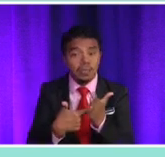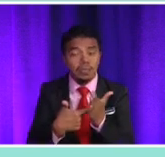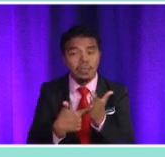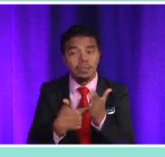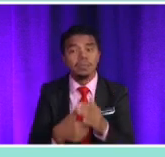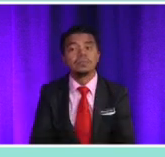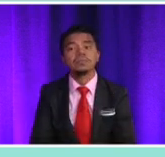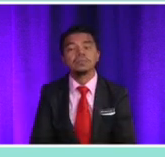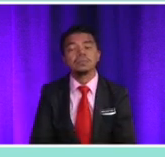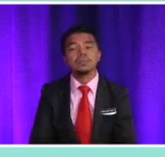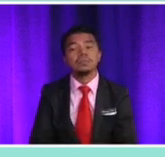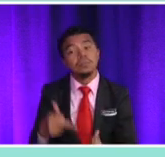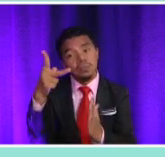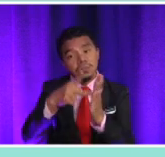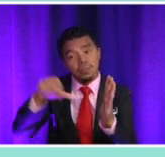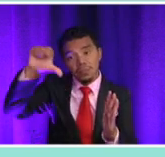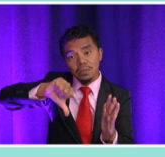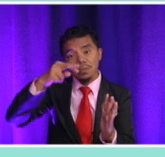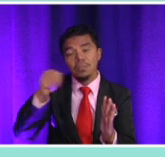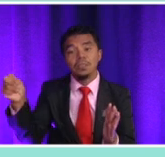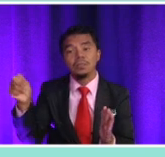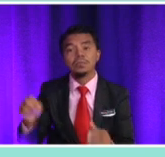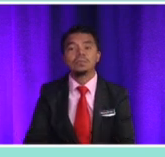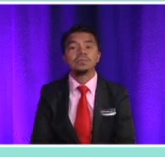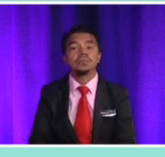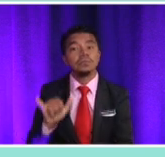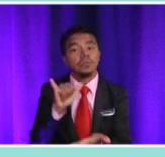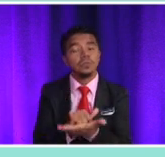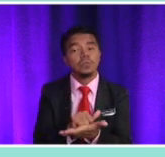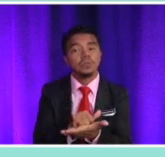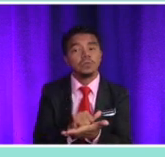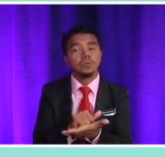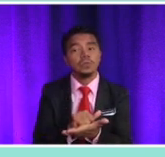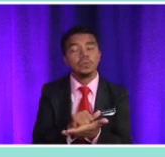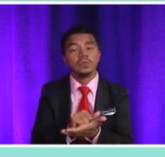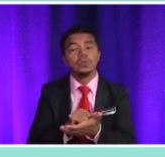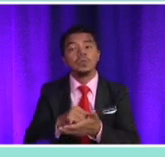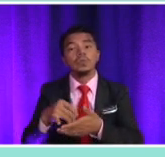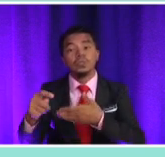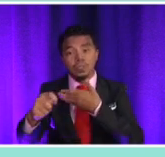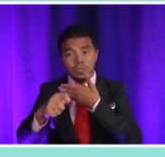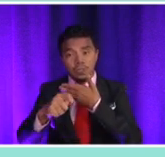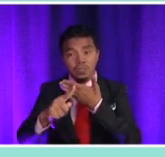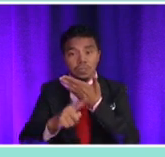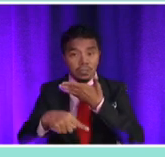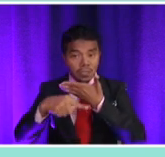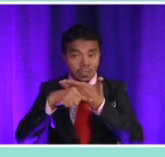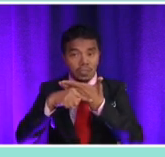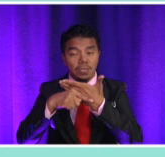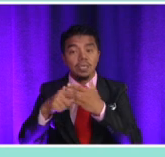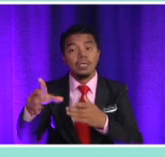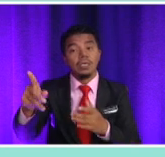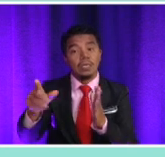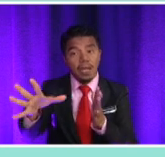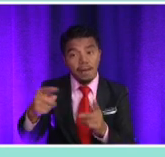kegagalan yang diperoleh itu bukan satu yang negatif Tetapi dia ambil itu sebagai positif